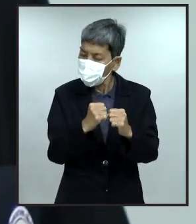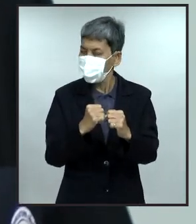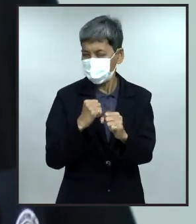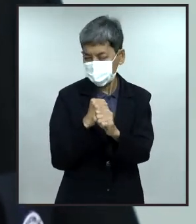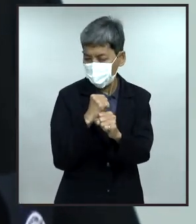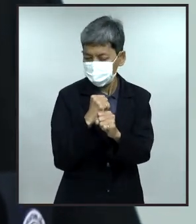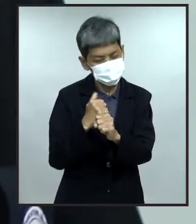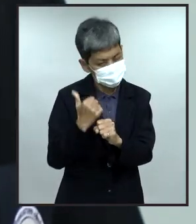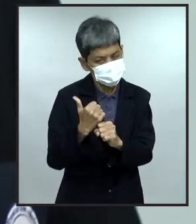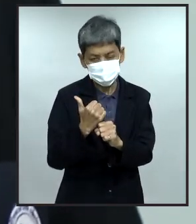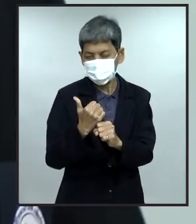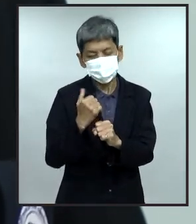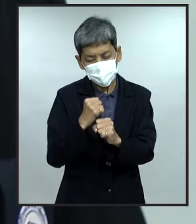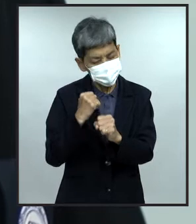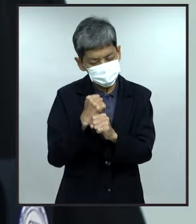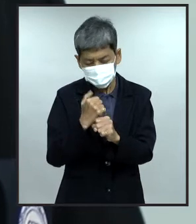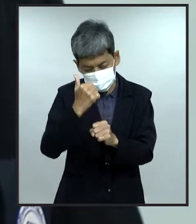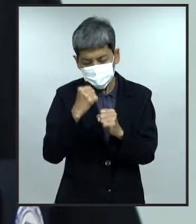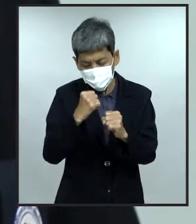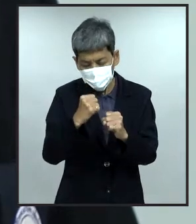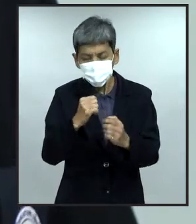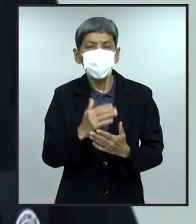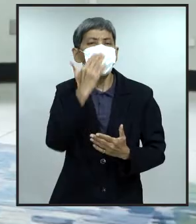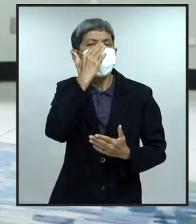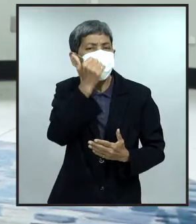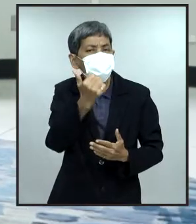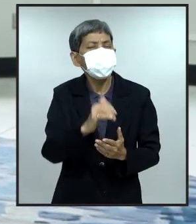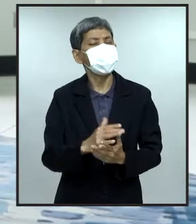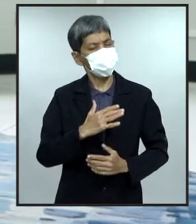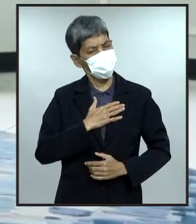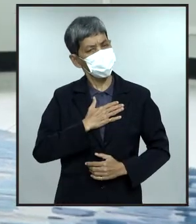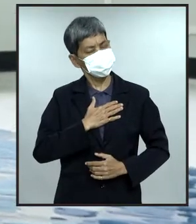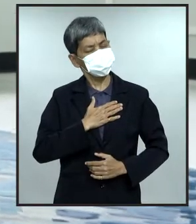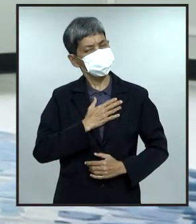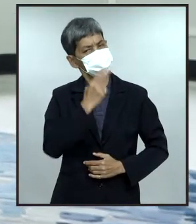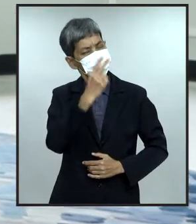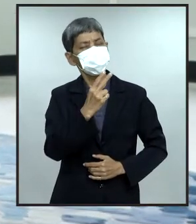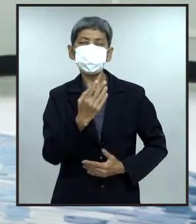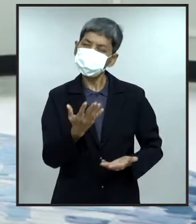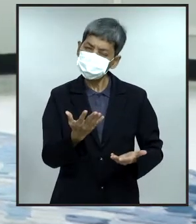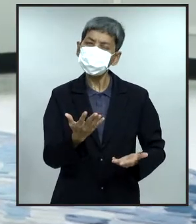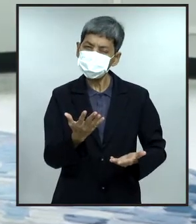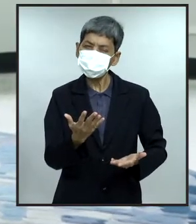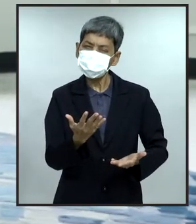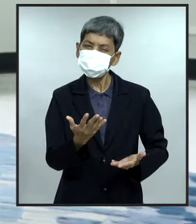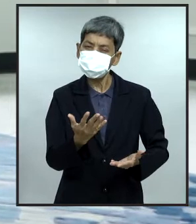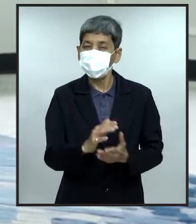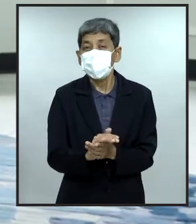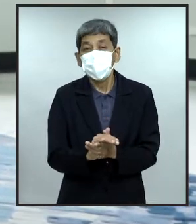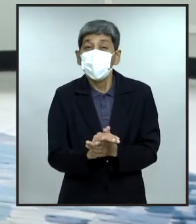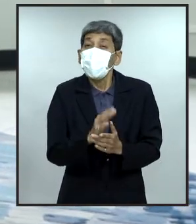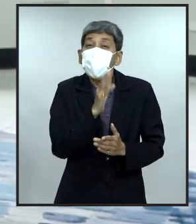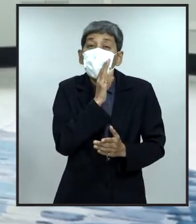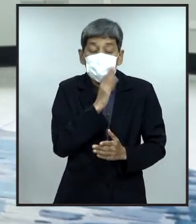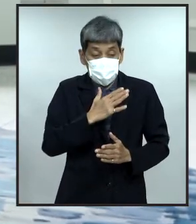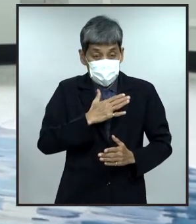ำให้ดีกว่าคนตาดีนะครับเพราะว่าเราก็เห็นว่าบางครั้งเนี่ยในกร